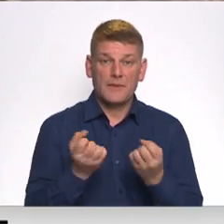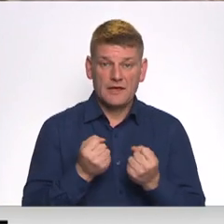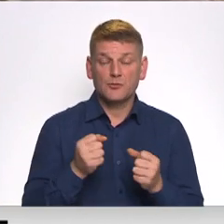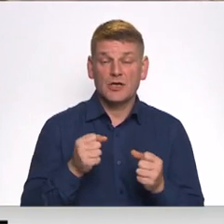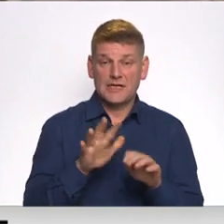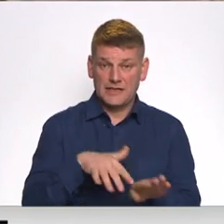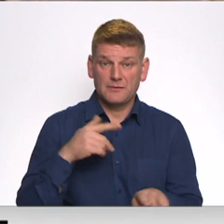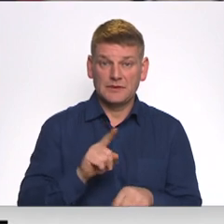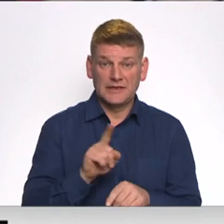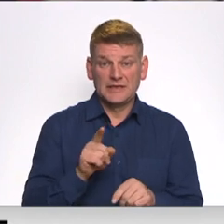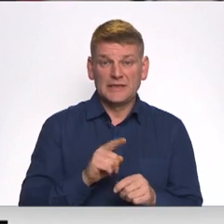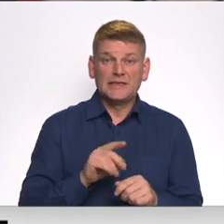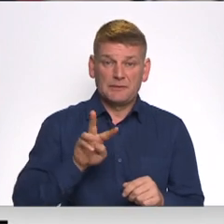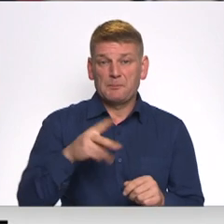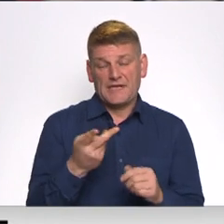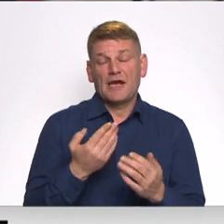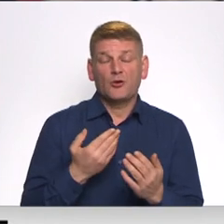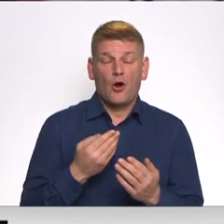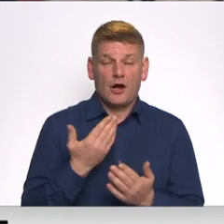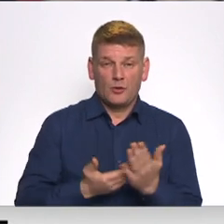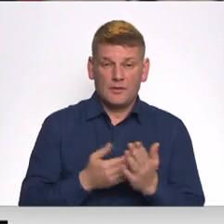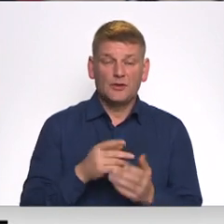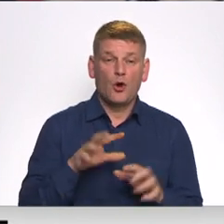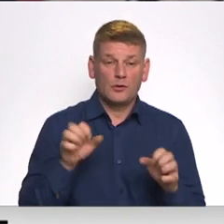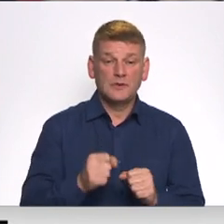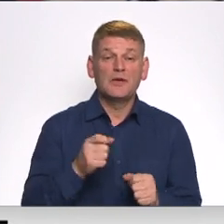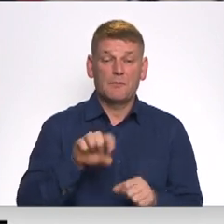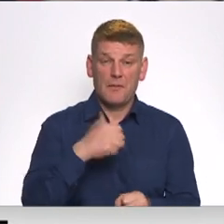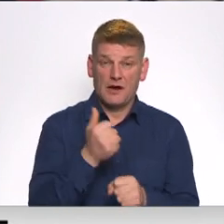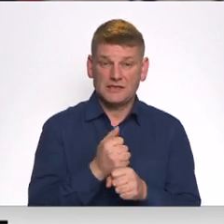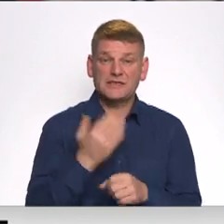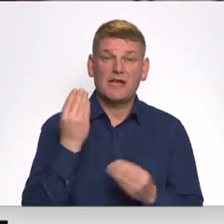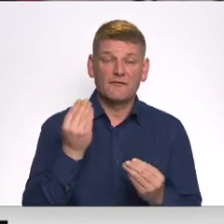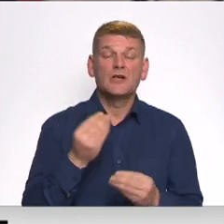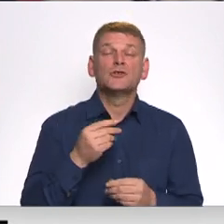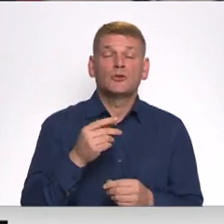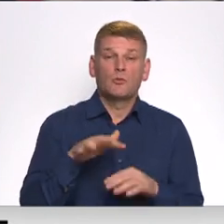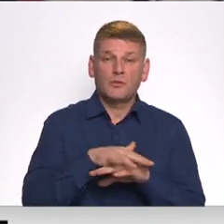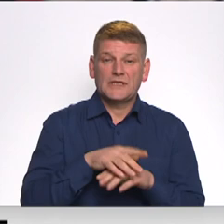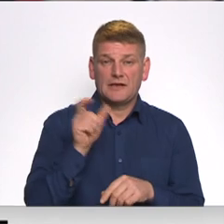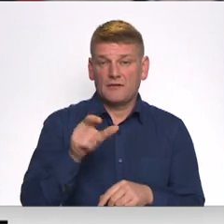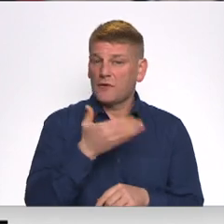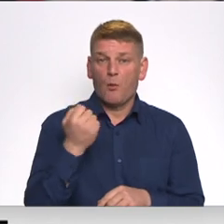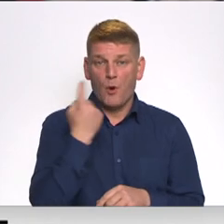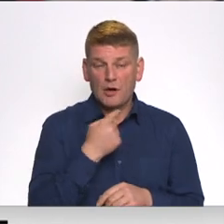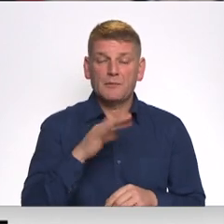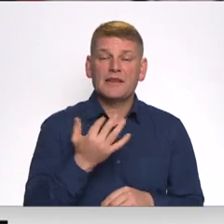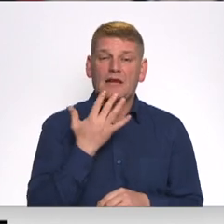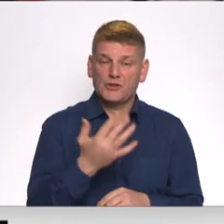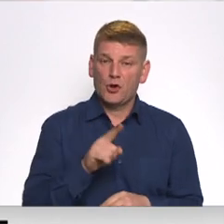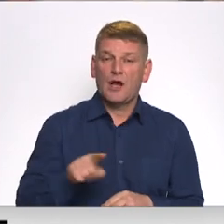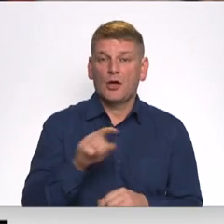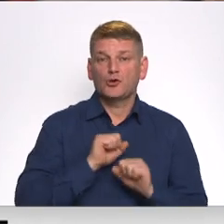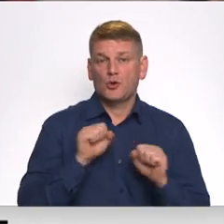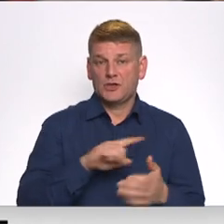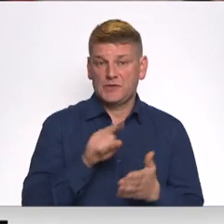saimā ir pseido argumenti. Okupācijas varas pārstāju slavināšana publiskajā telpā nav tikai morāls, bet arī nacionālās drošības